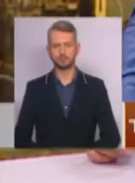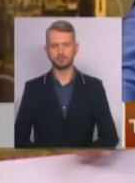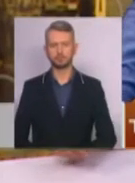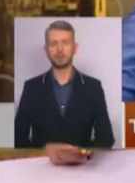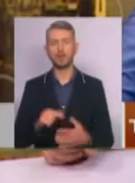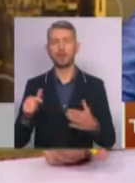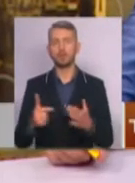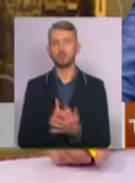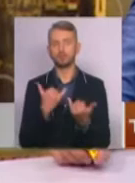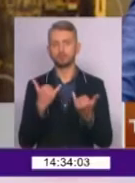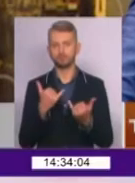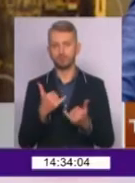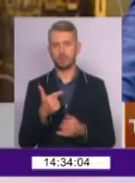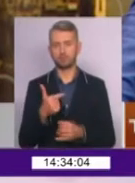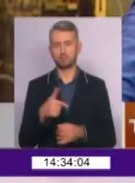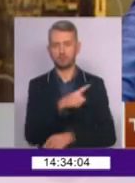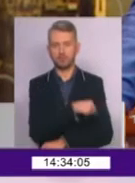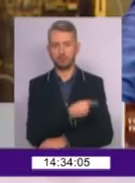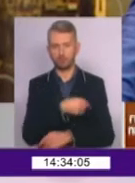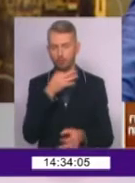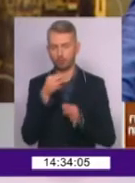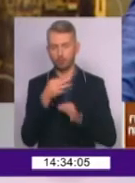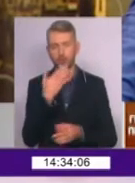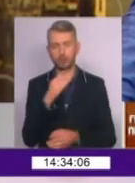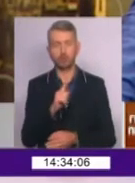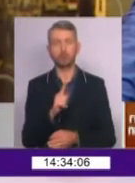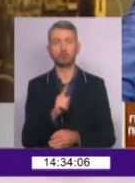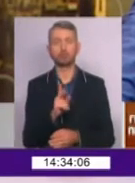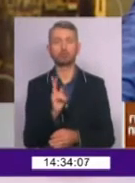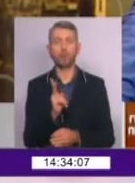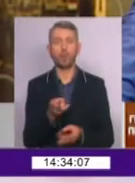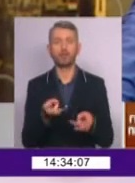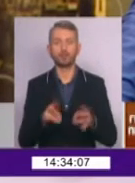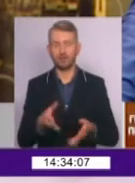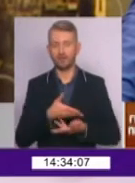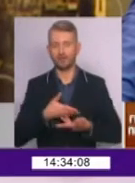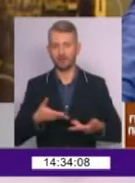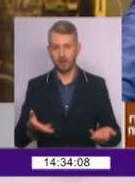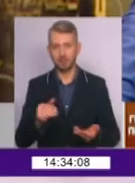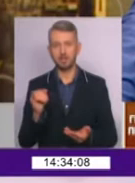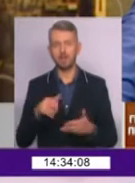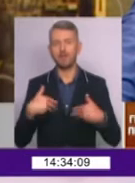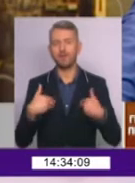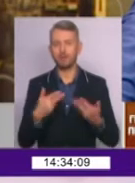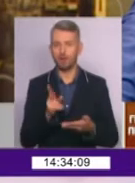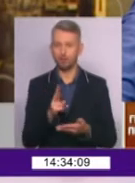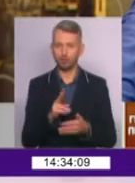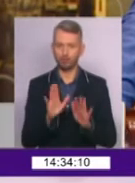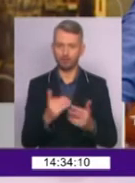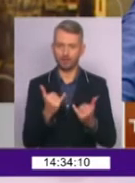Знову в ефірі «Громадське приймальня». Дякую тим, хто залишається з нами, і вітаю тих, хто